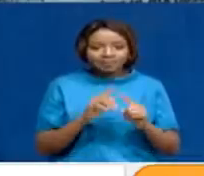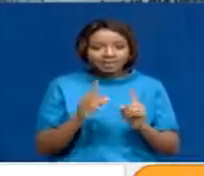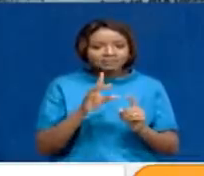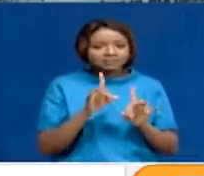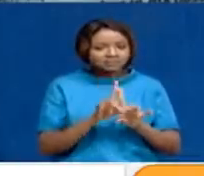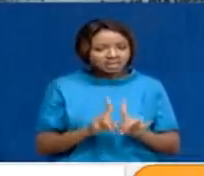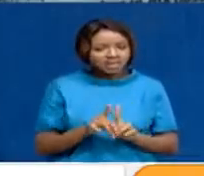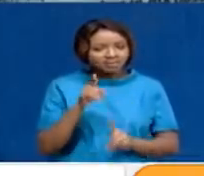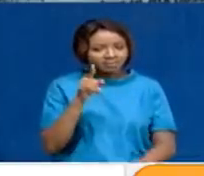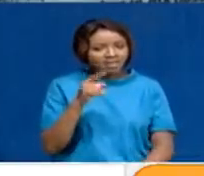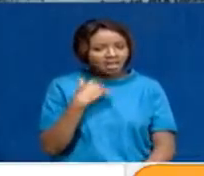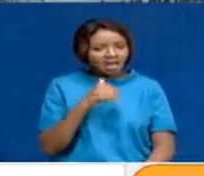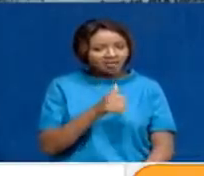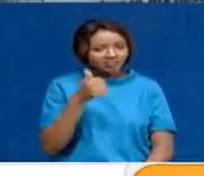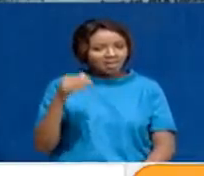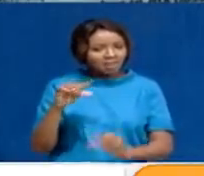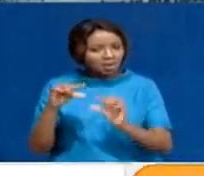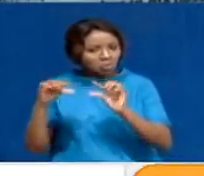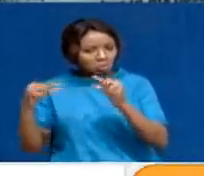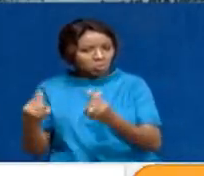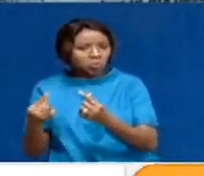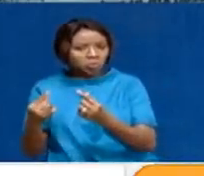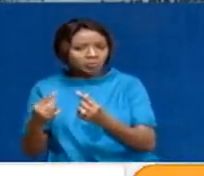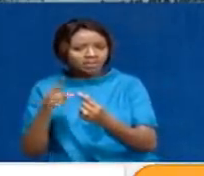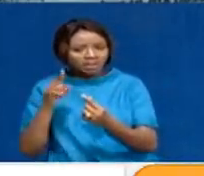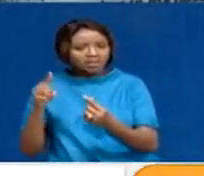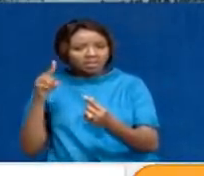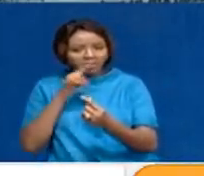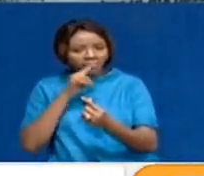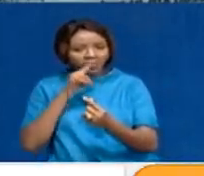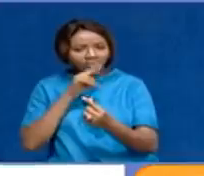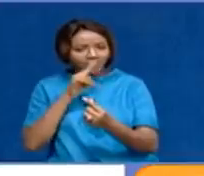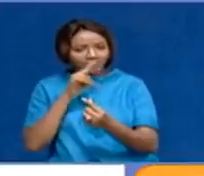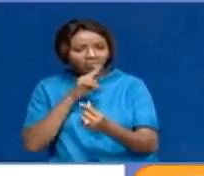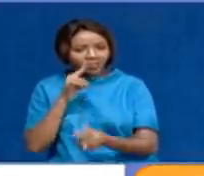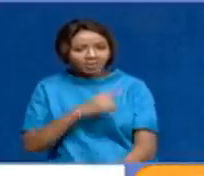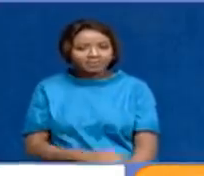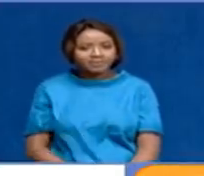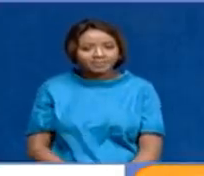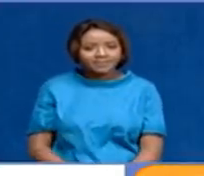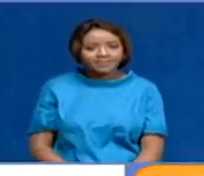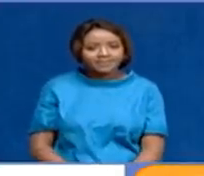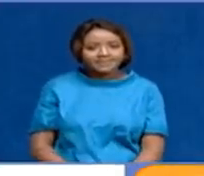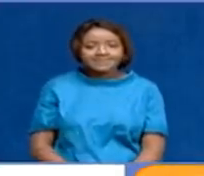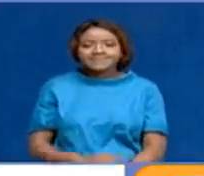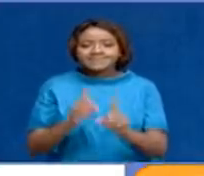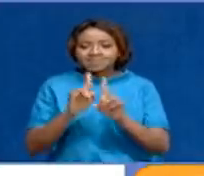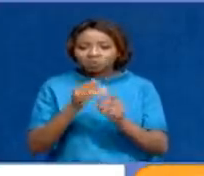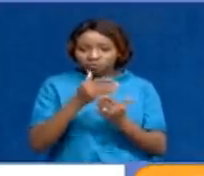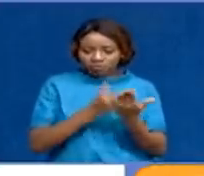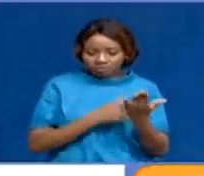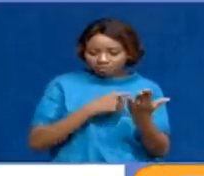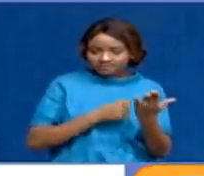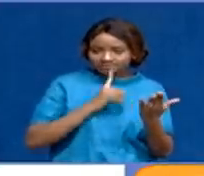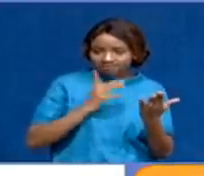huenda Wanjigi anaendesha kikosi maalum kilicho hatari kwa usalama wa taifa. DCI pia kieleza kuwa